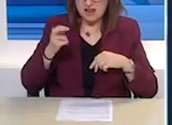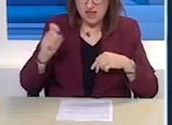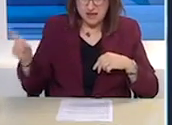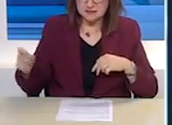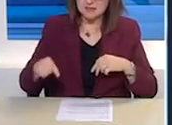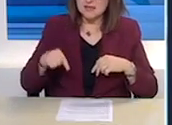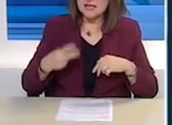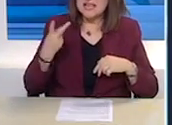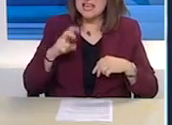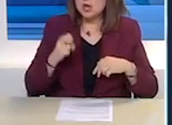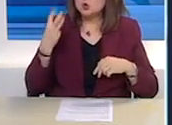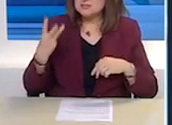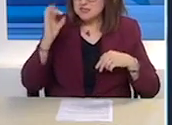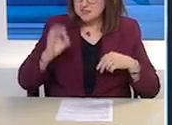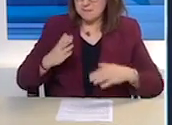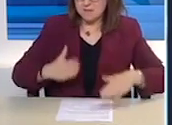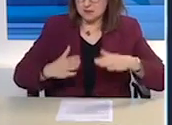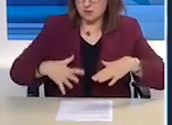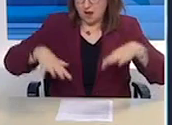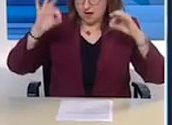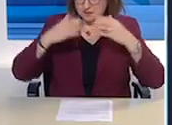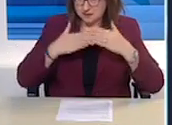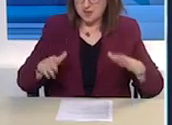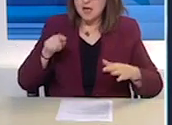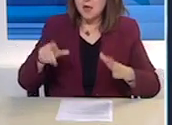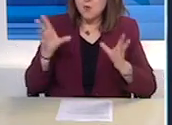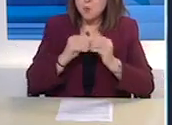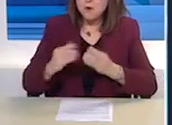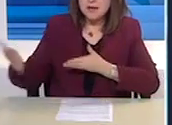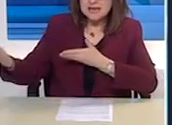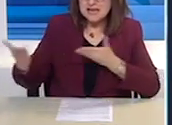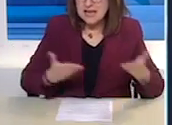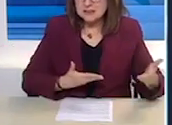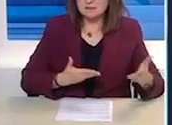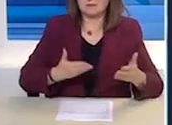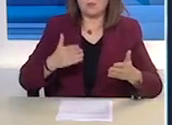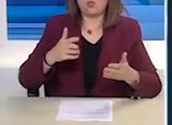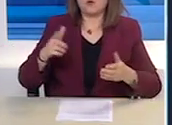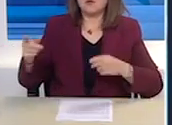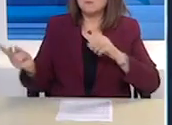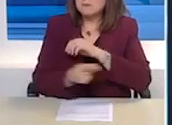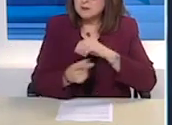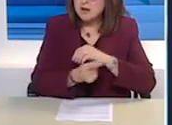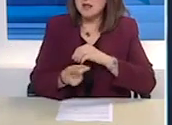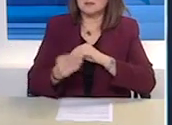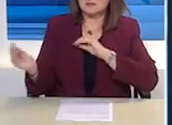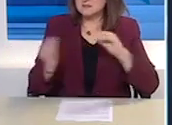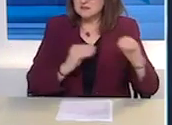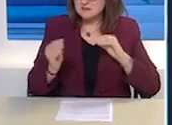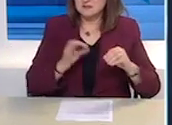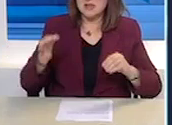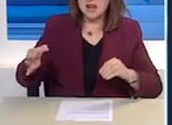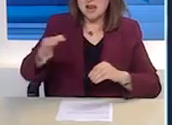23 Τρίτου 2020 και η ενεργοποίηση αυτή αφορούσε αποκλειστικά τα κέντρα υποδοχής και ταυτοποίησης των νησιών. Η πλήρη εφαρμογή του ολοκληρώθηκε